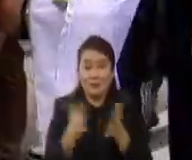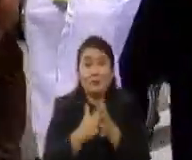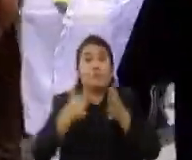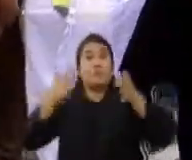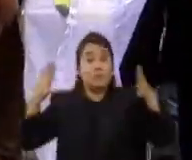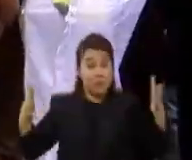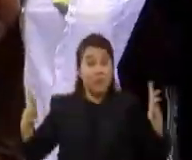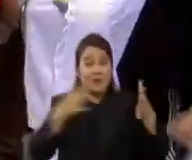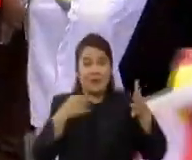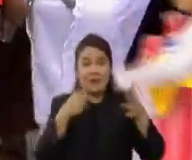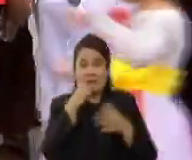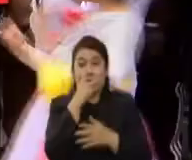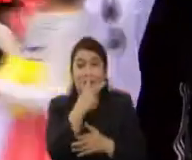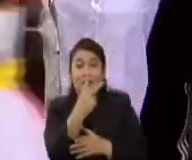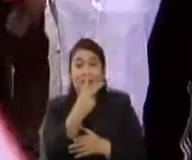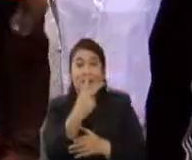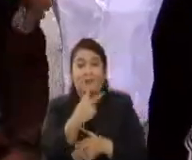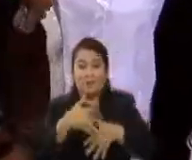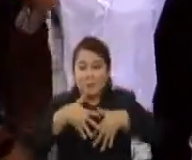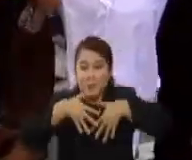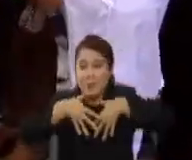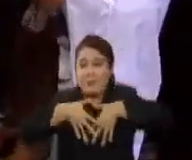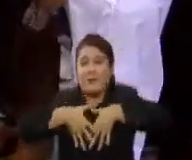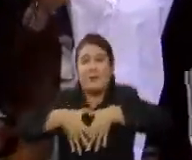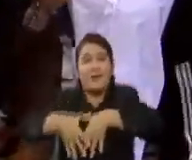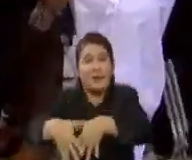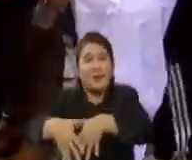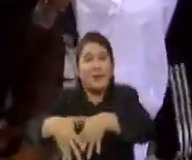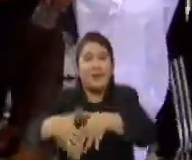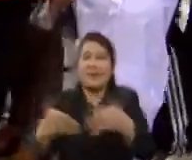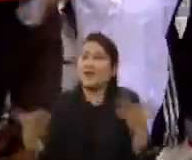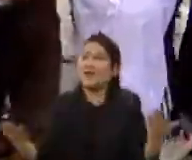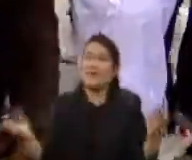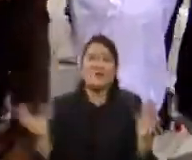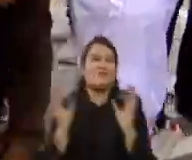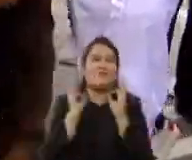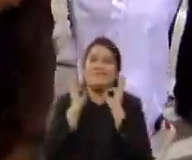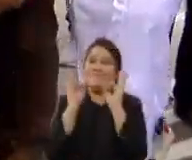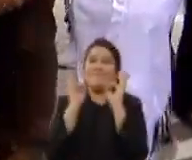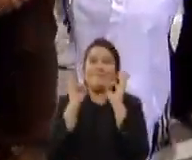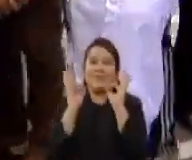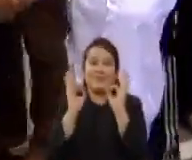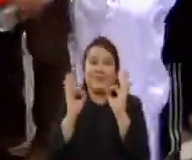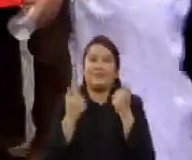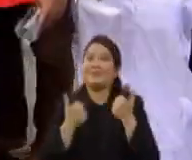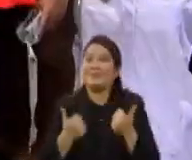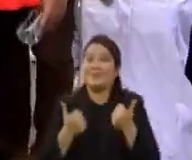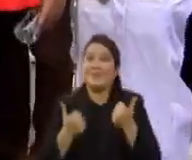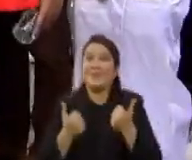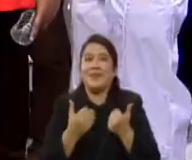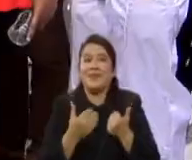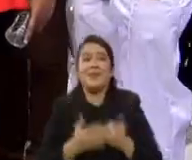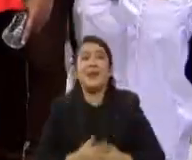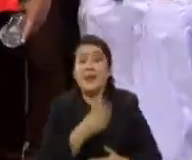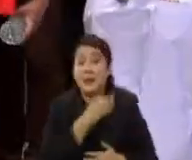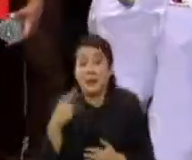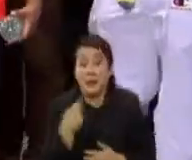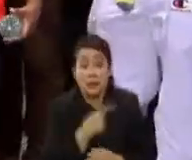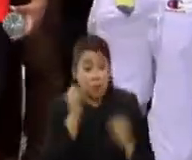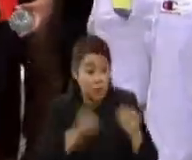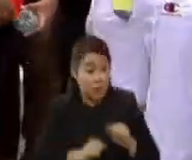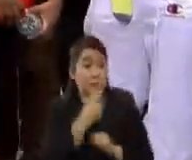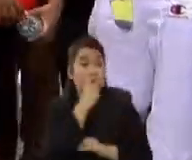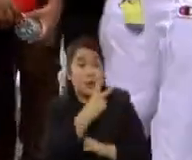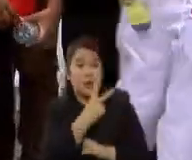besar. Dan kalau anda boleh lihat tadi, pergerakan dan juga perbarisan yang cukup meriah, yang cukup mengagumkan, dan juga kita boleh